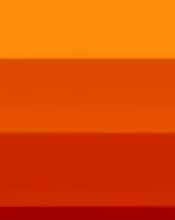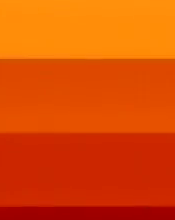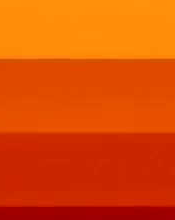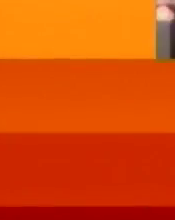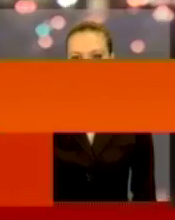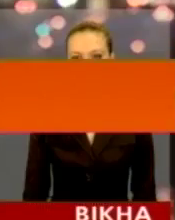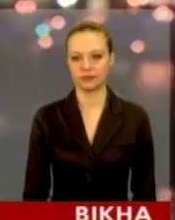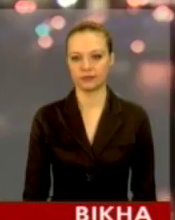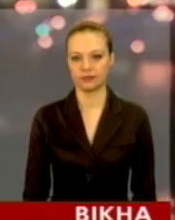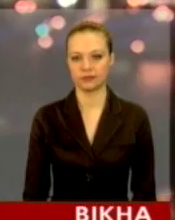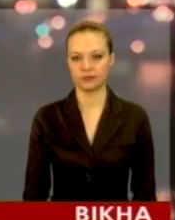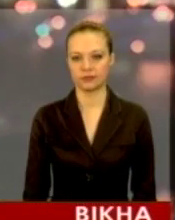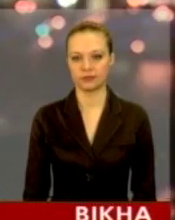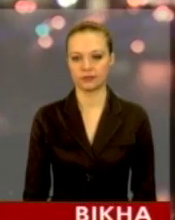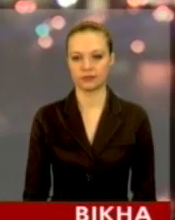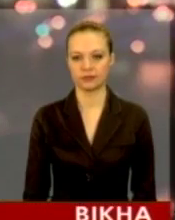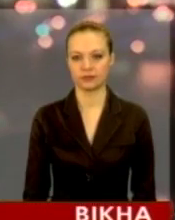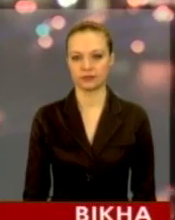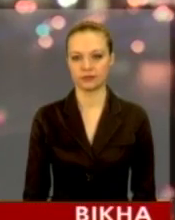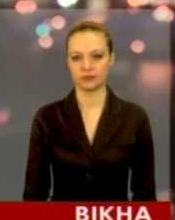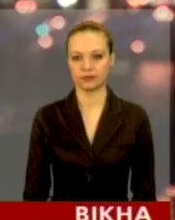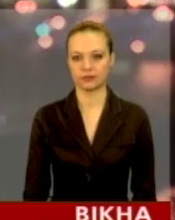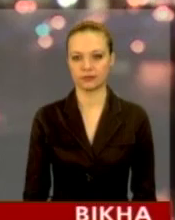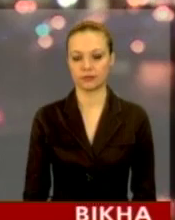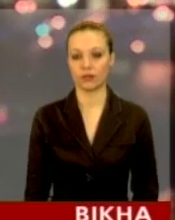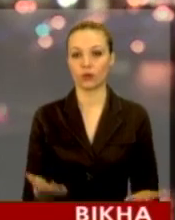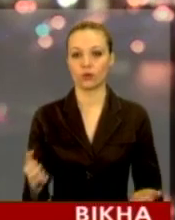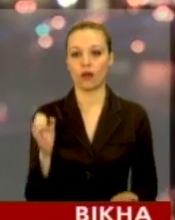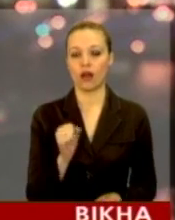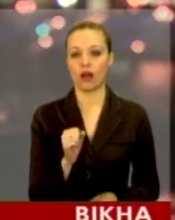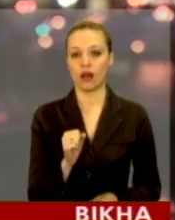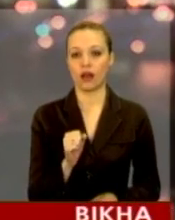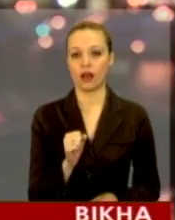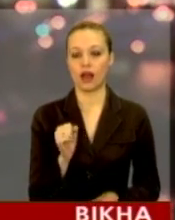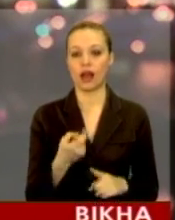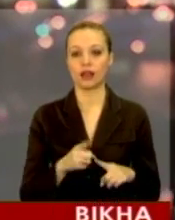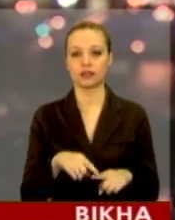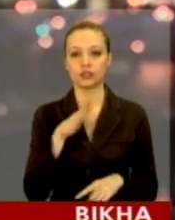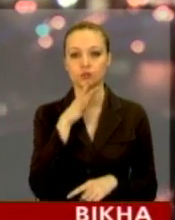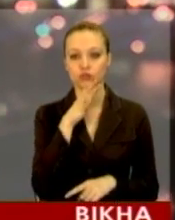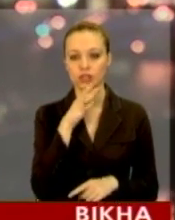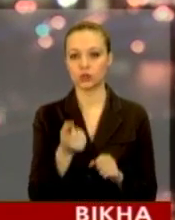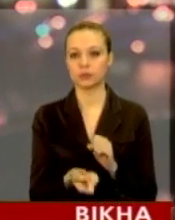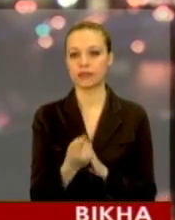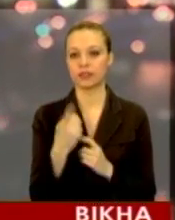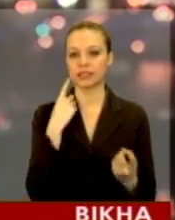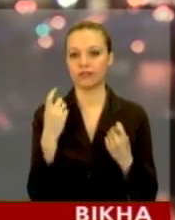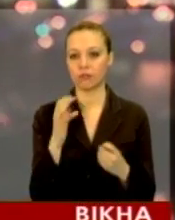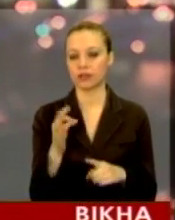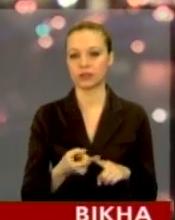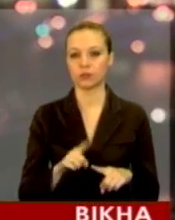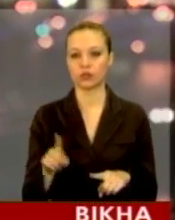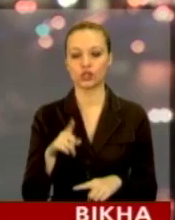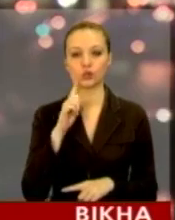Ну, а тим, А тим часом з'явилася інформація про те,